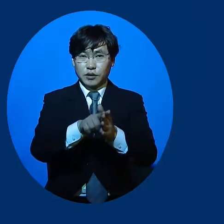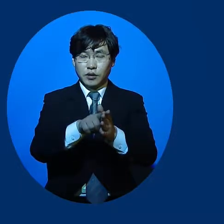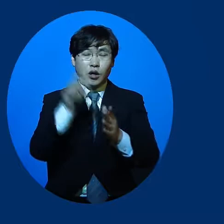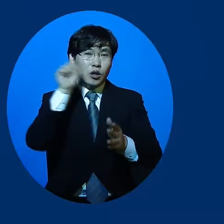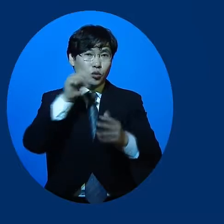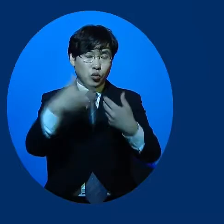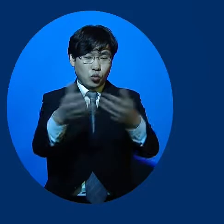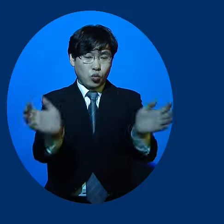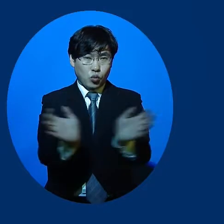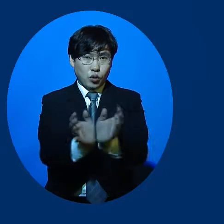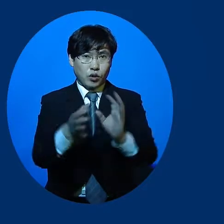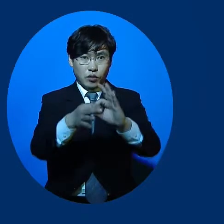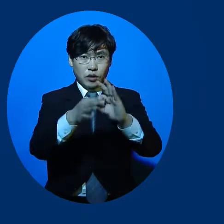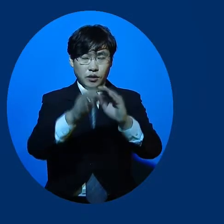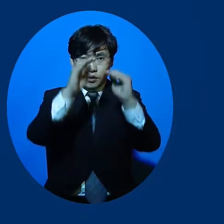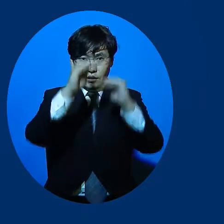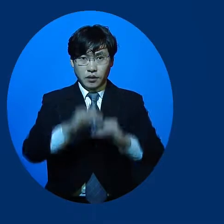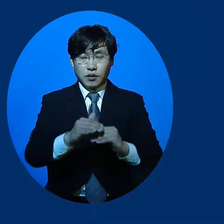지원을 통해서